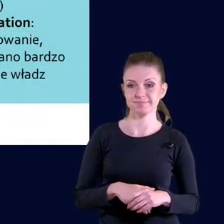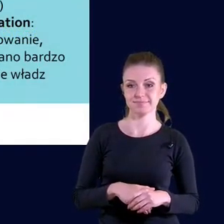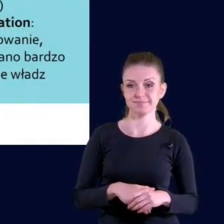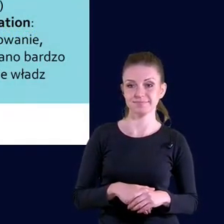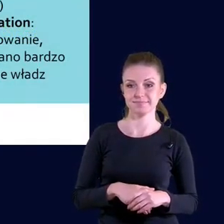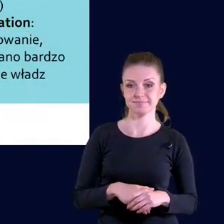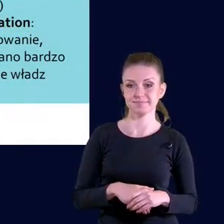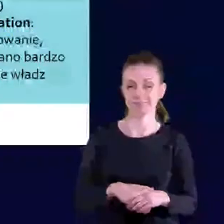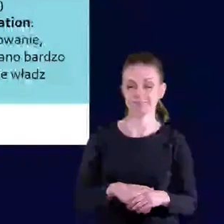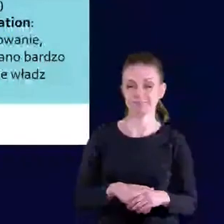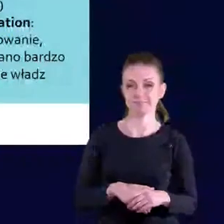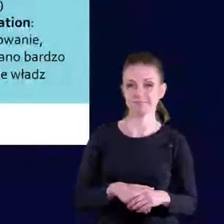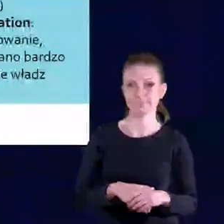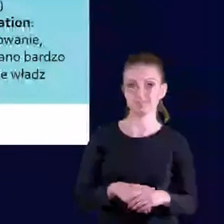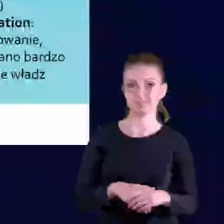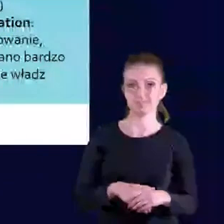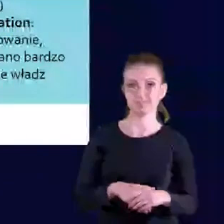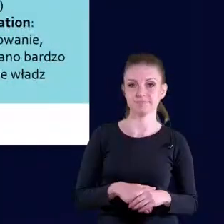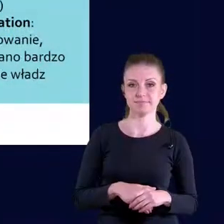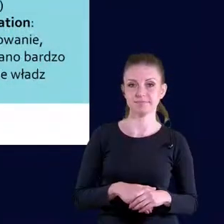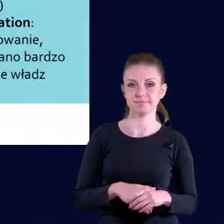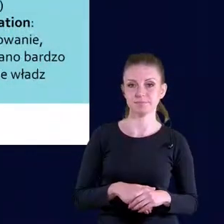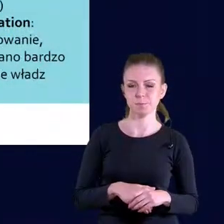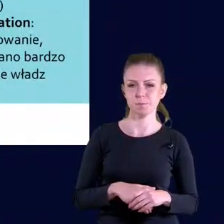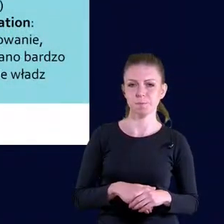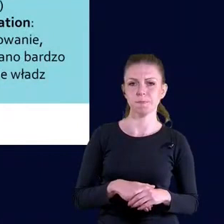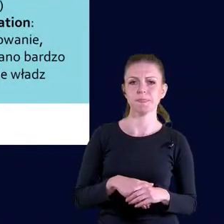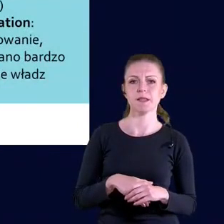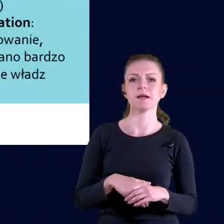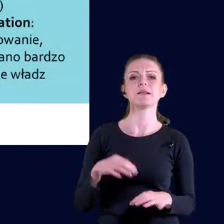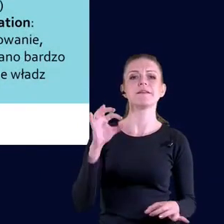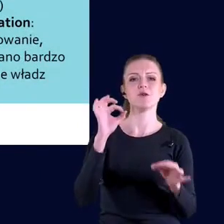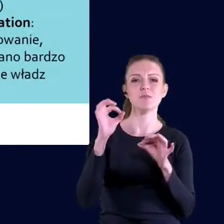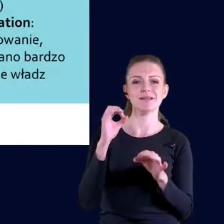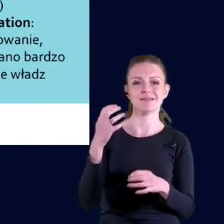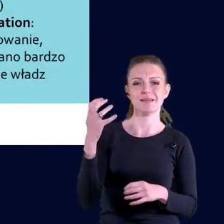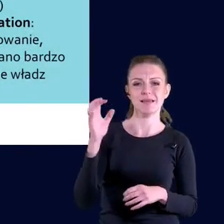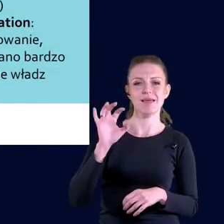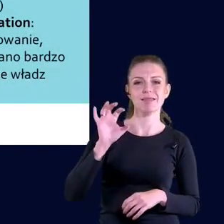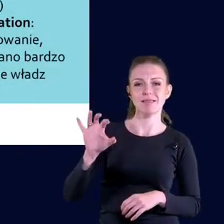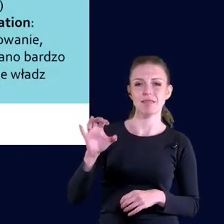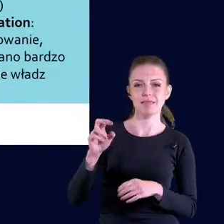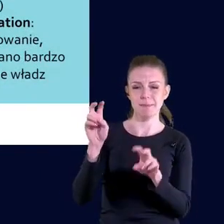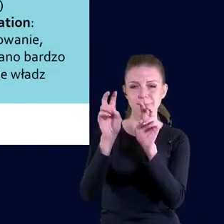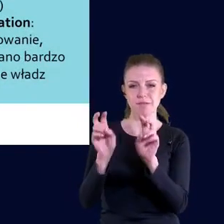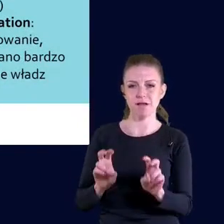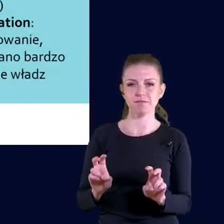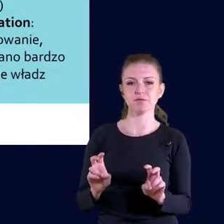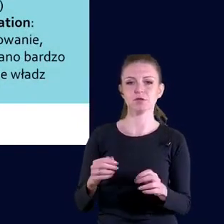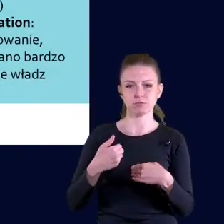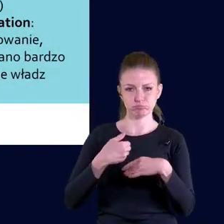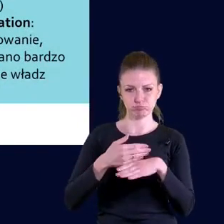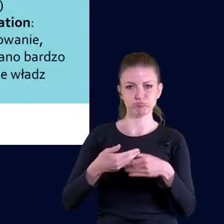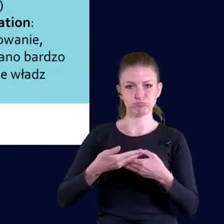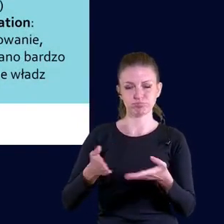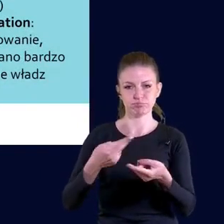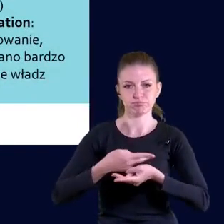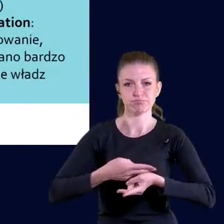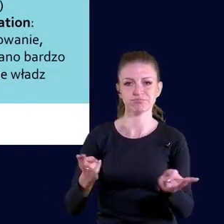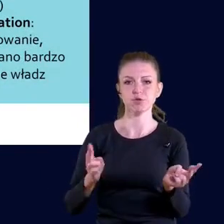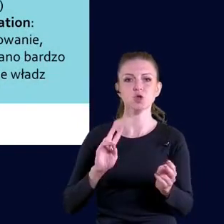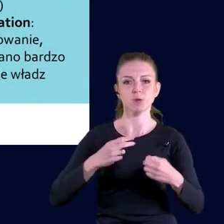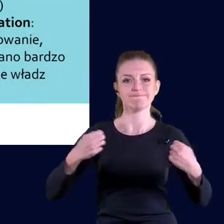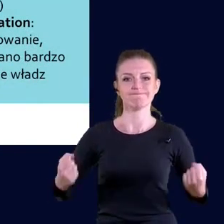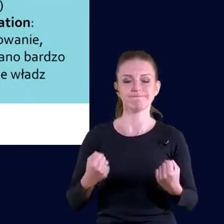jeśli chodzi o dzielenie się danymi badawczymi to znowu dostali najbardziej zaangażowani